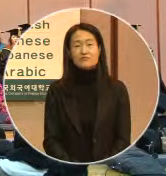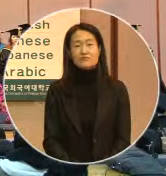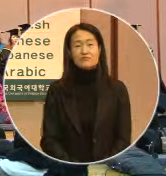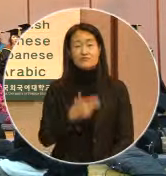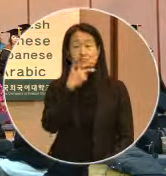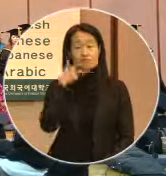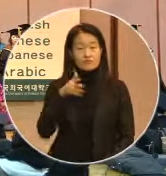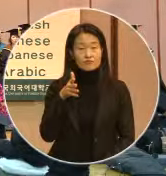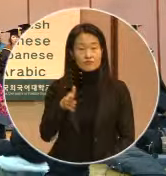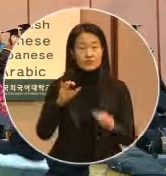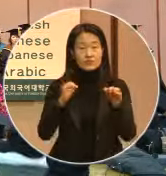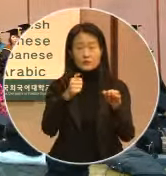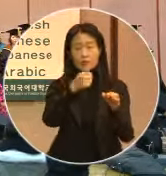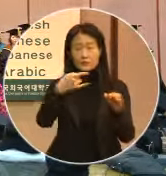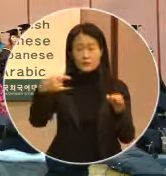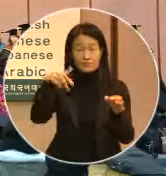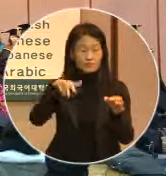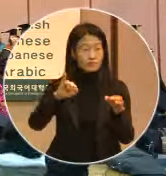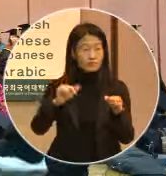교수님, 여학부 김희진